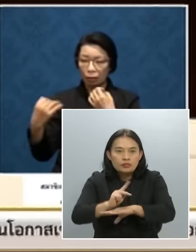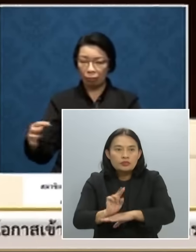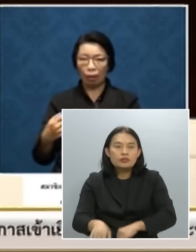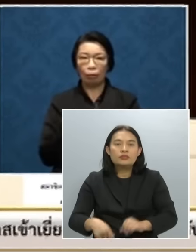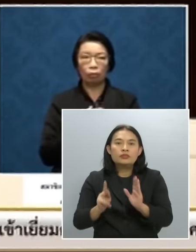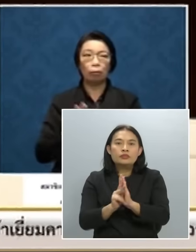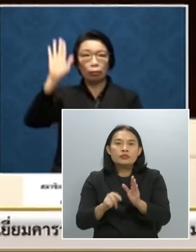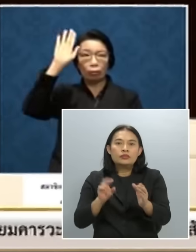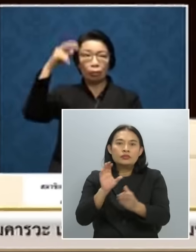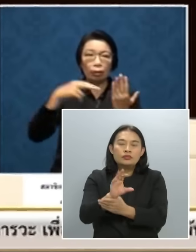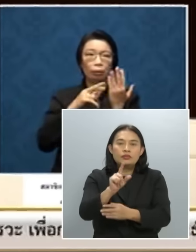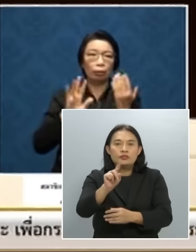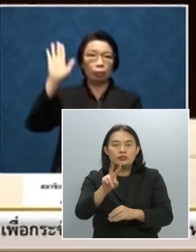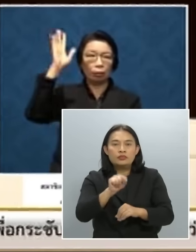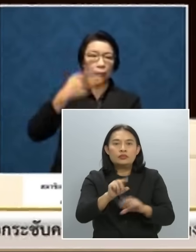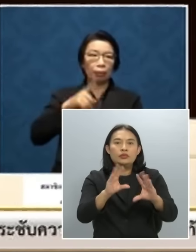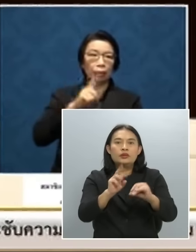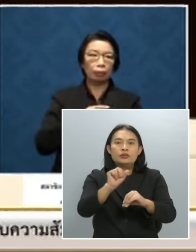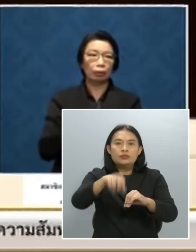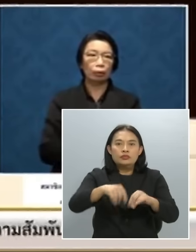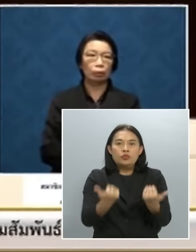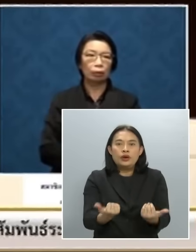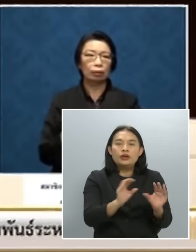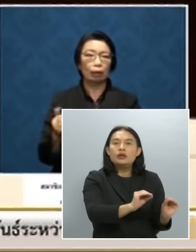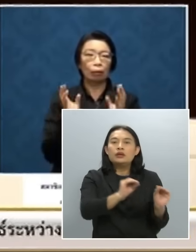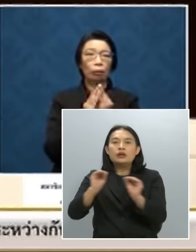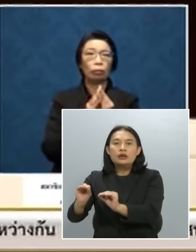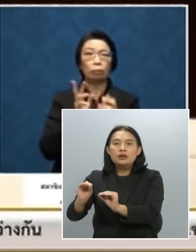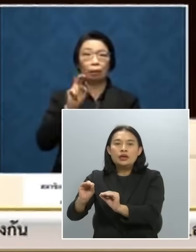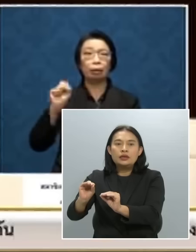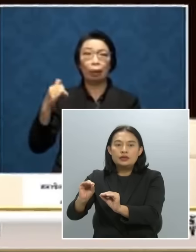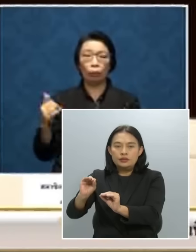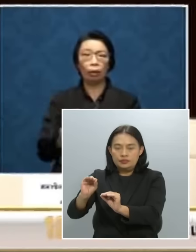ขอเลื่อนการประชุมรัฐสภาในวันนี้ออกไปก่อนครับ